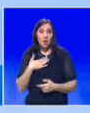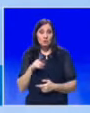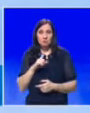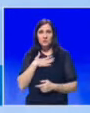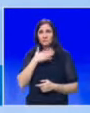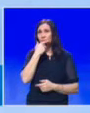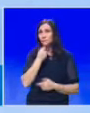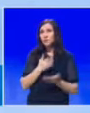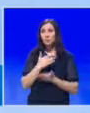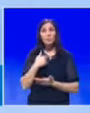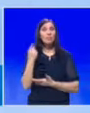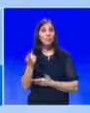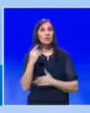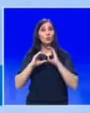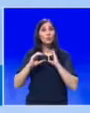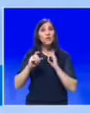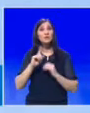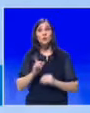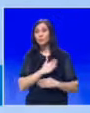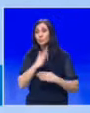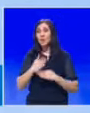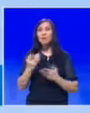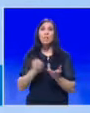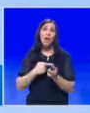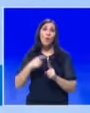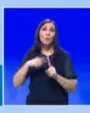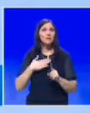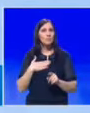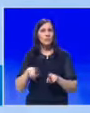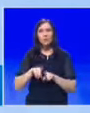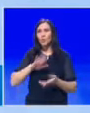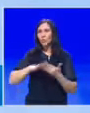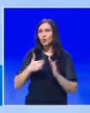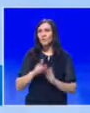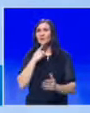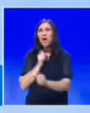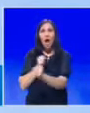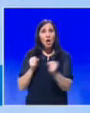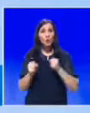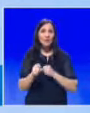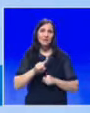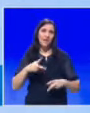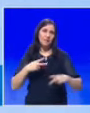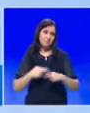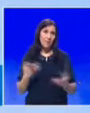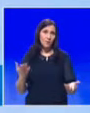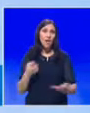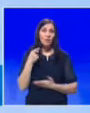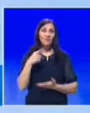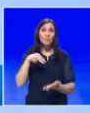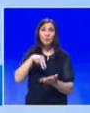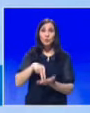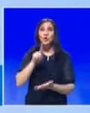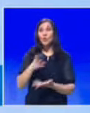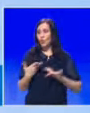не съм запознат, но според мен тази комуникация, която от последните няколко месеца върви като подготовка за ротацията, не е спирала. Това са